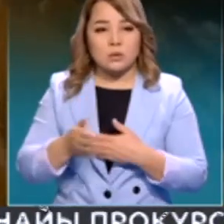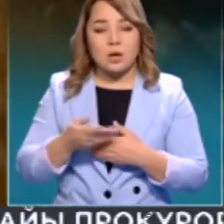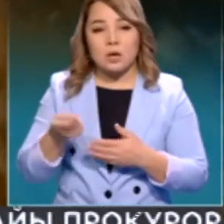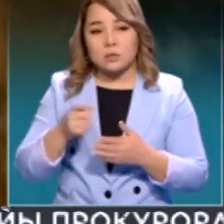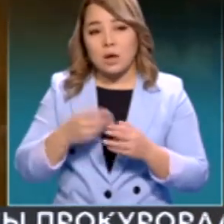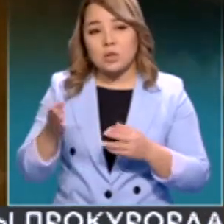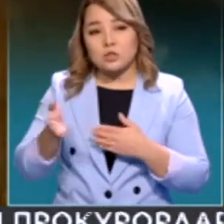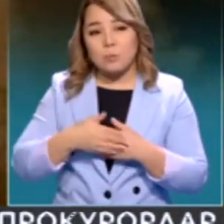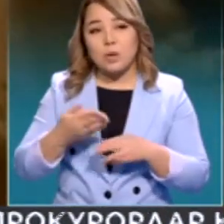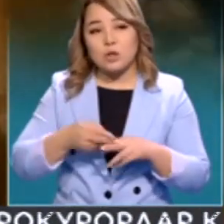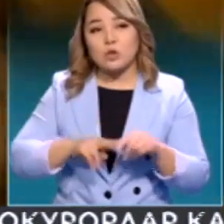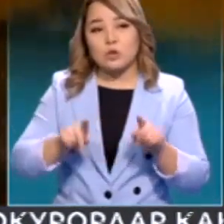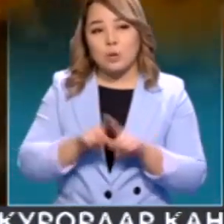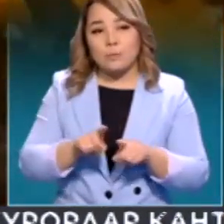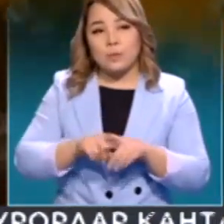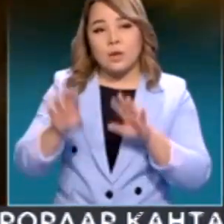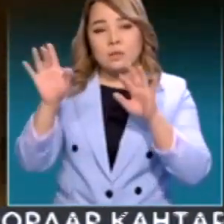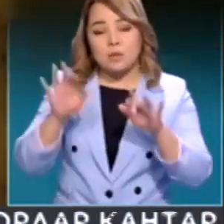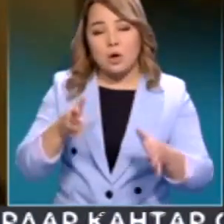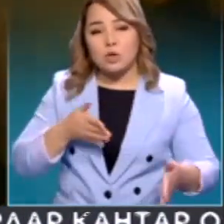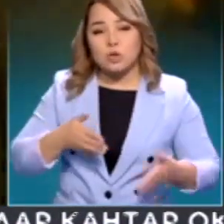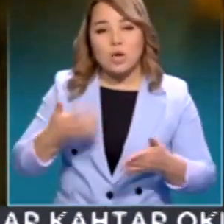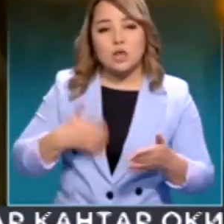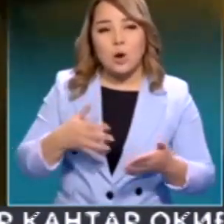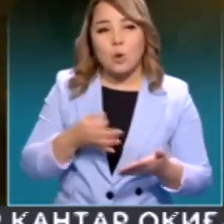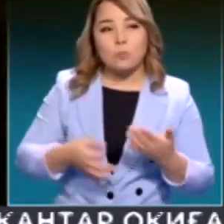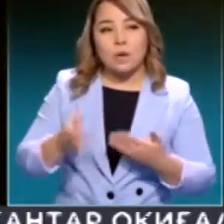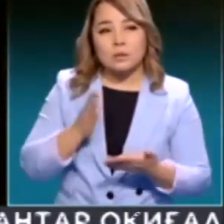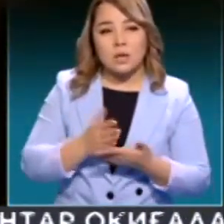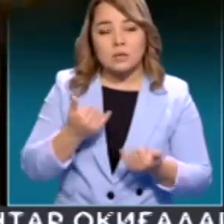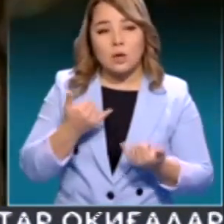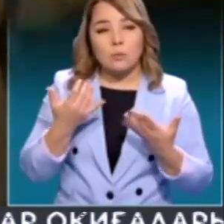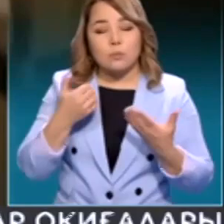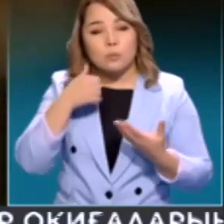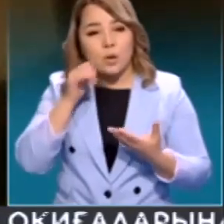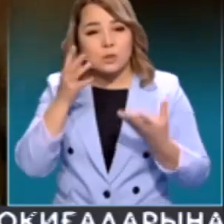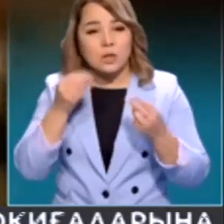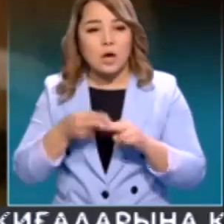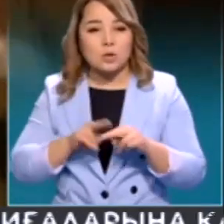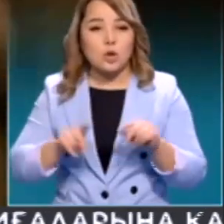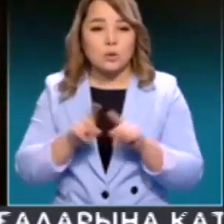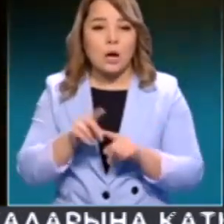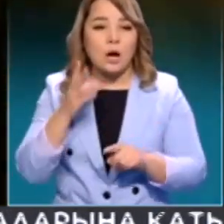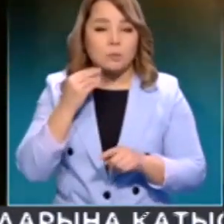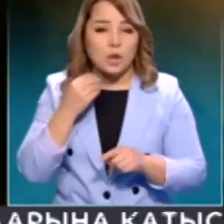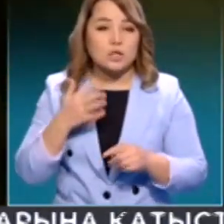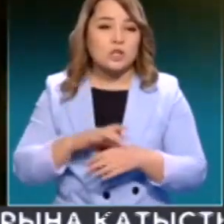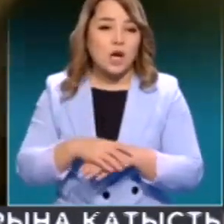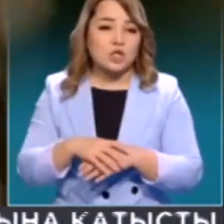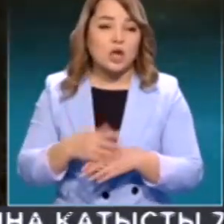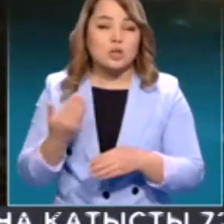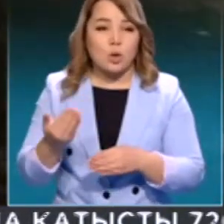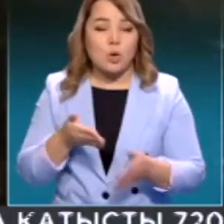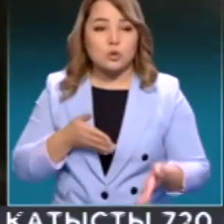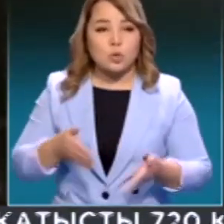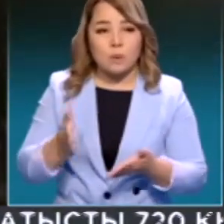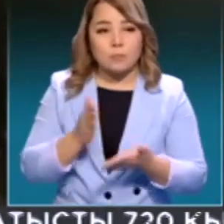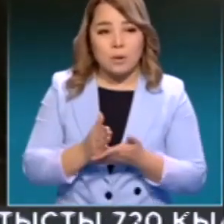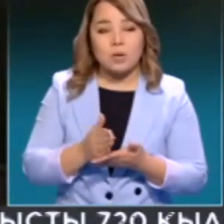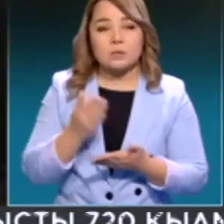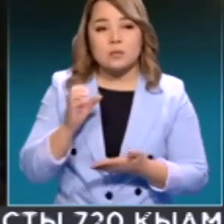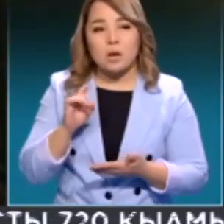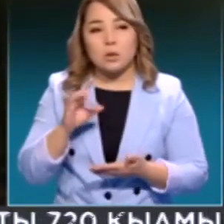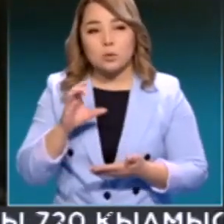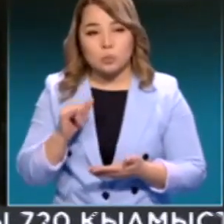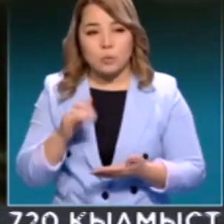Жамбыл облысында да қарлы дауыл соғып, жолда көлік қозғалысы қиындаған. Кеше және бүгін Жуалы Қордай және Алматы Ташкент Термез тасжолының бойында Сарысу